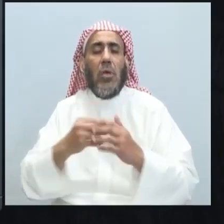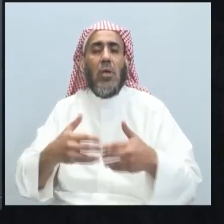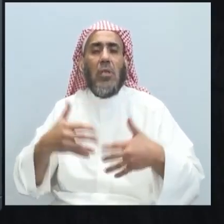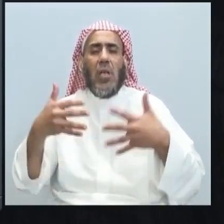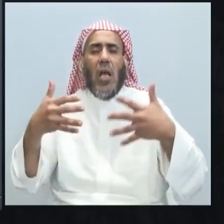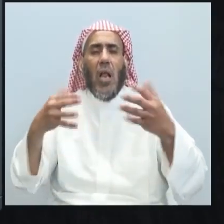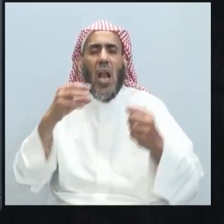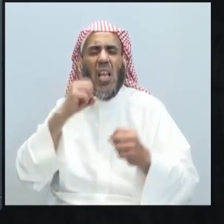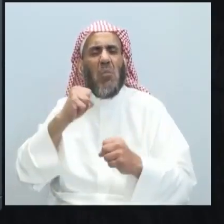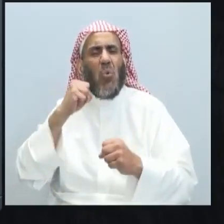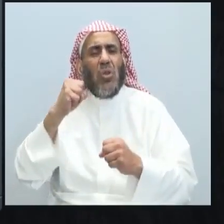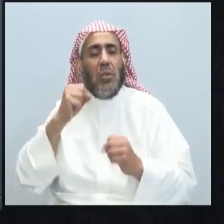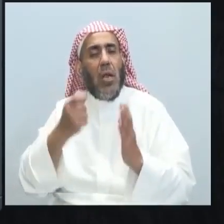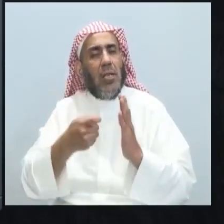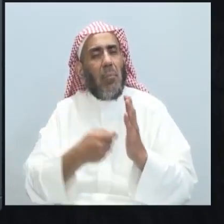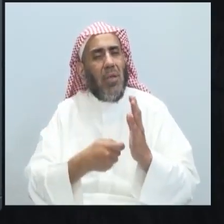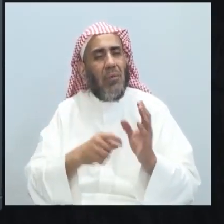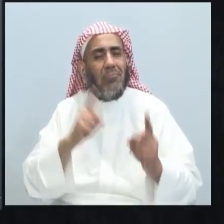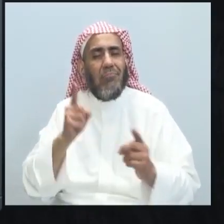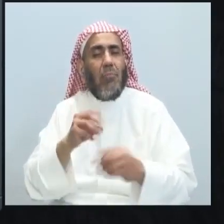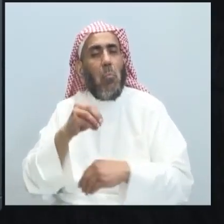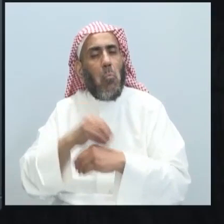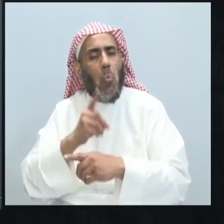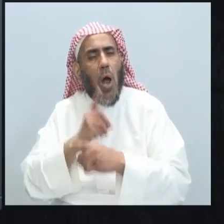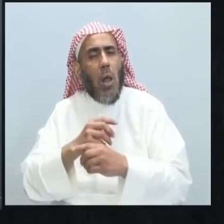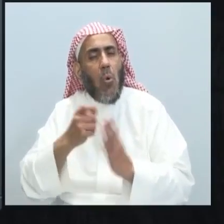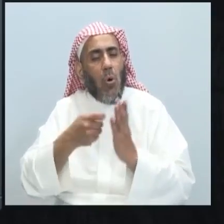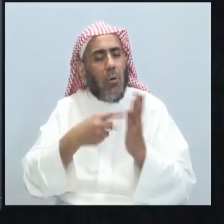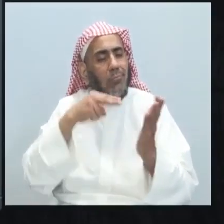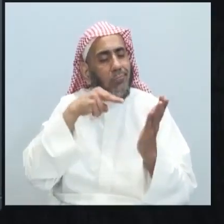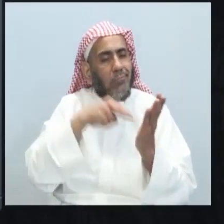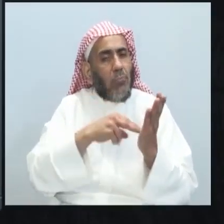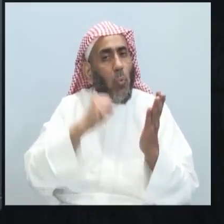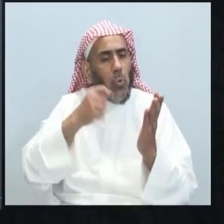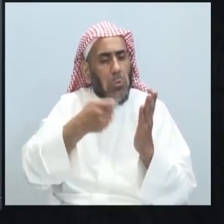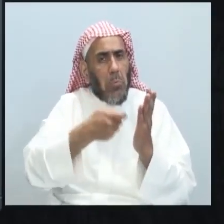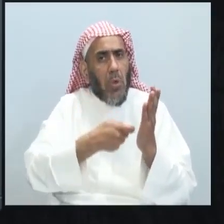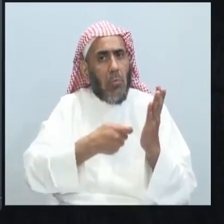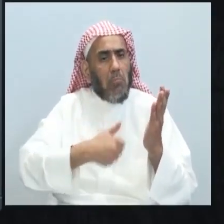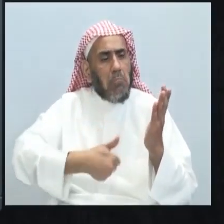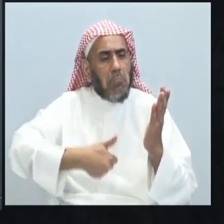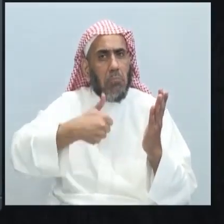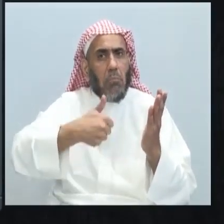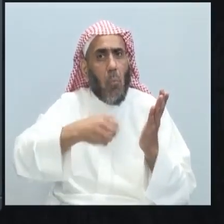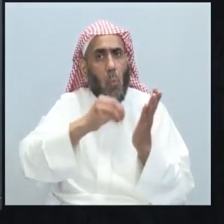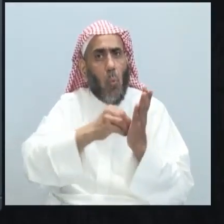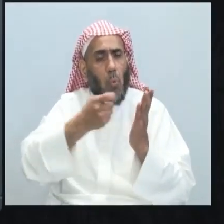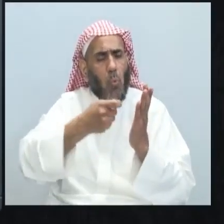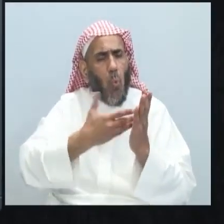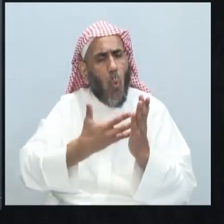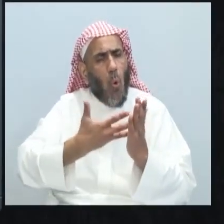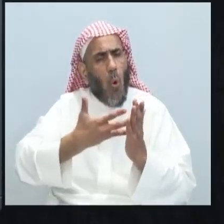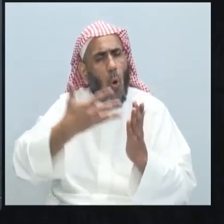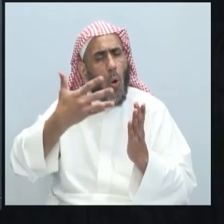ليست يعني بقدرته الكتابيه في لو قرات مثلا لكتاباته سترى ان قدرته كتابيه في في في كتبه كبيره